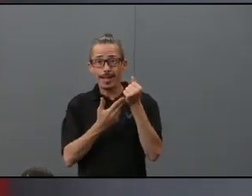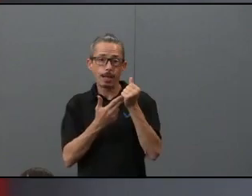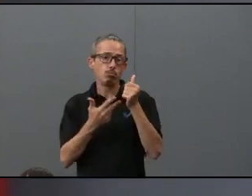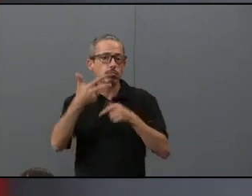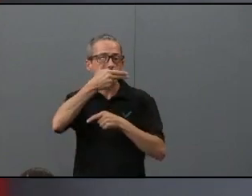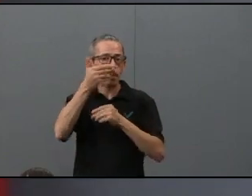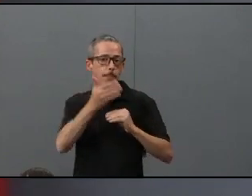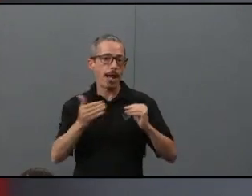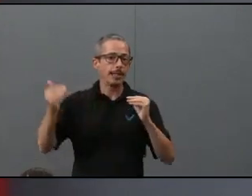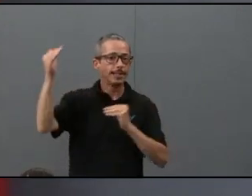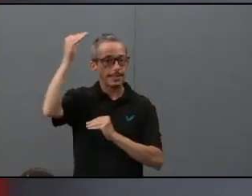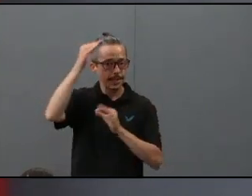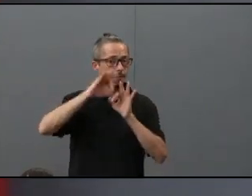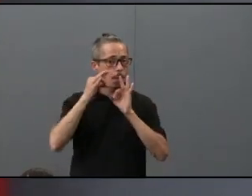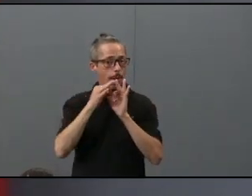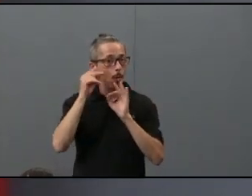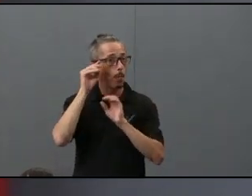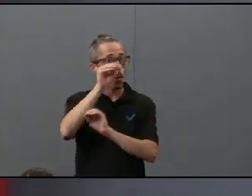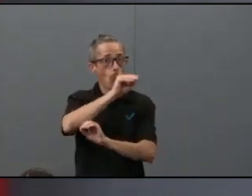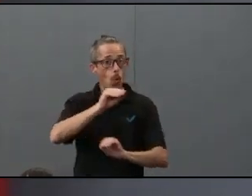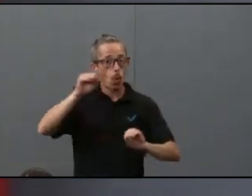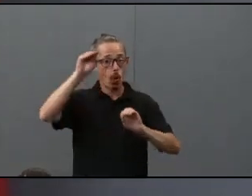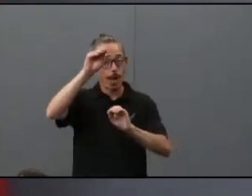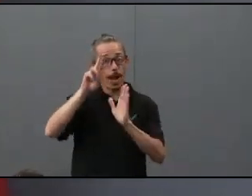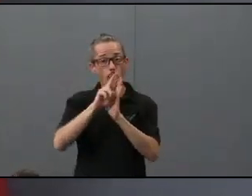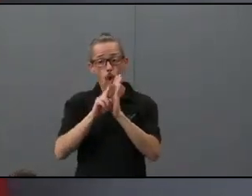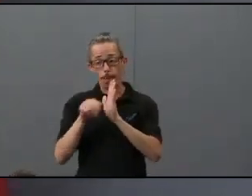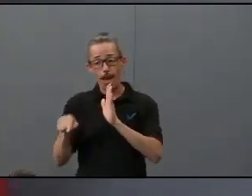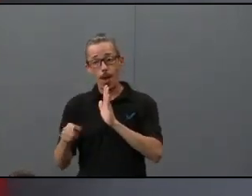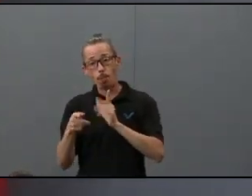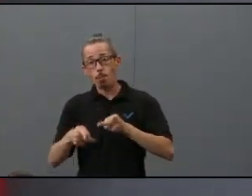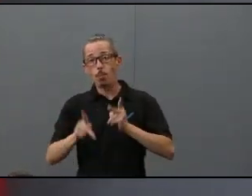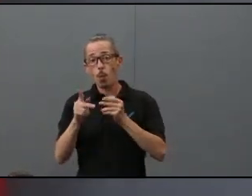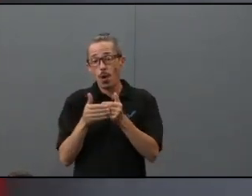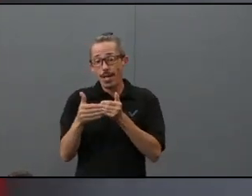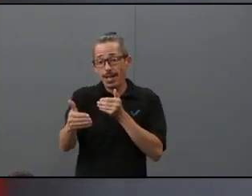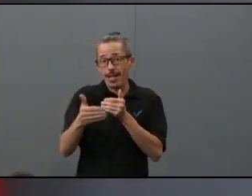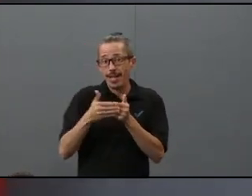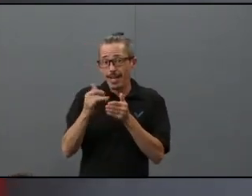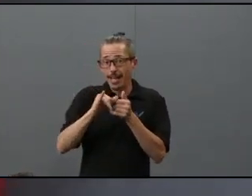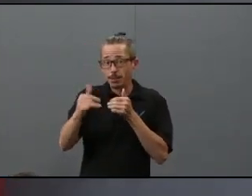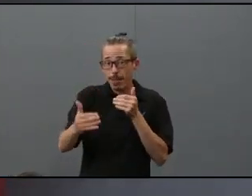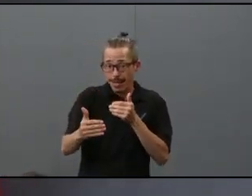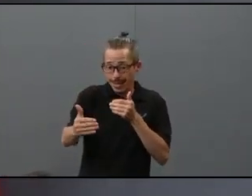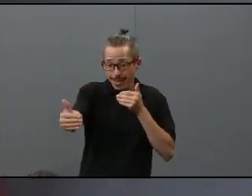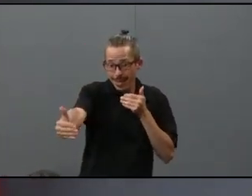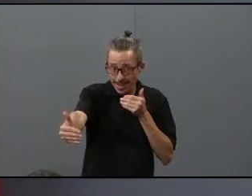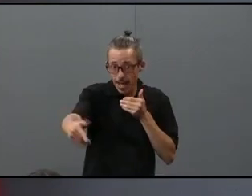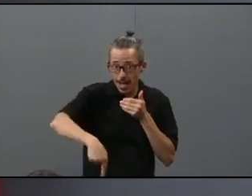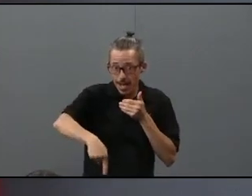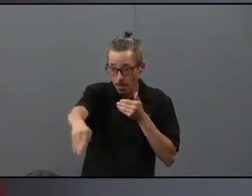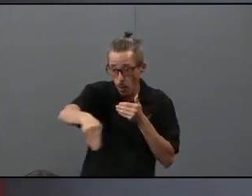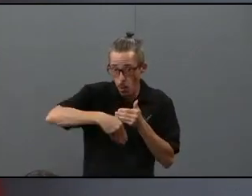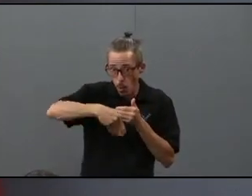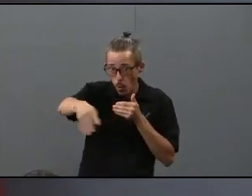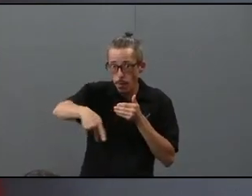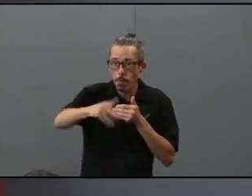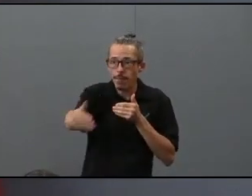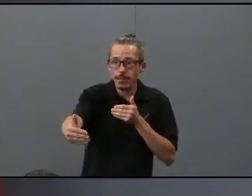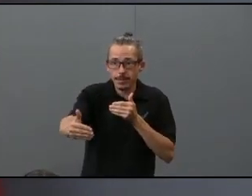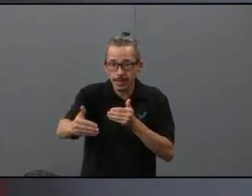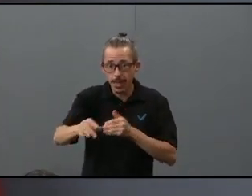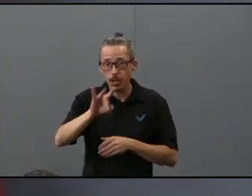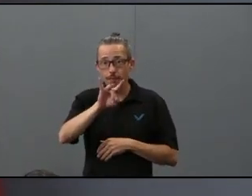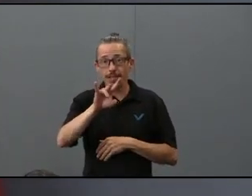régulariser sa localisation alors que le règlement exige une marge de 15 m minimum sur l'immeuble situé au